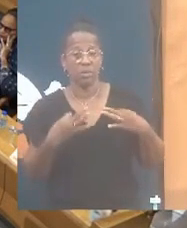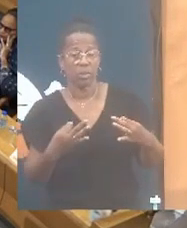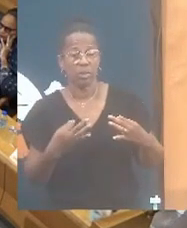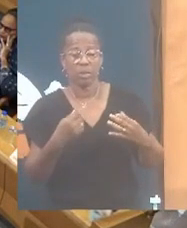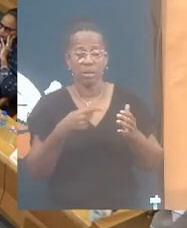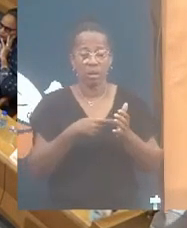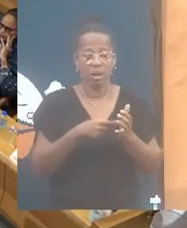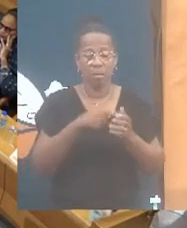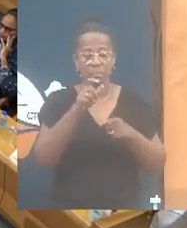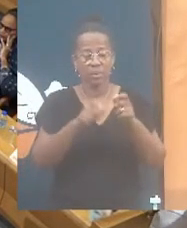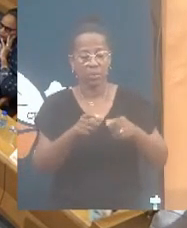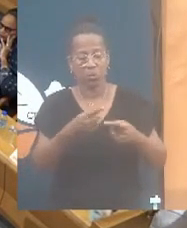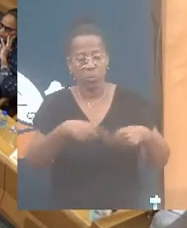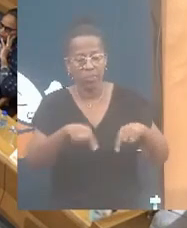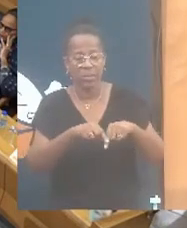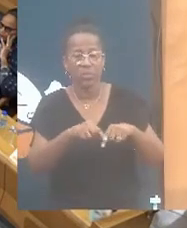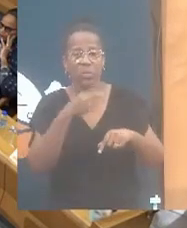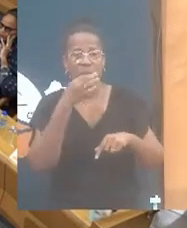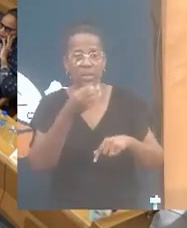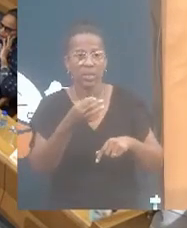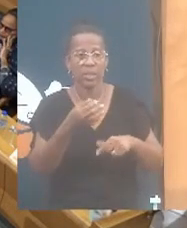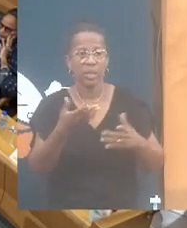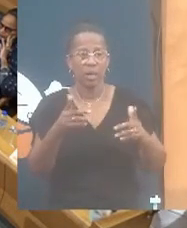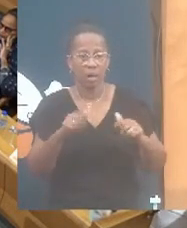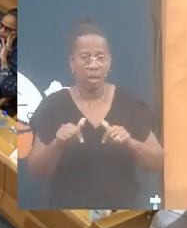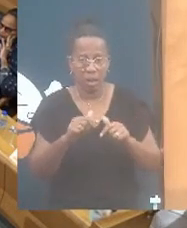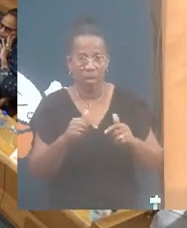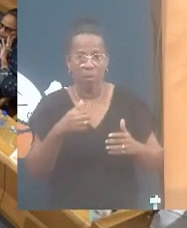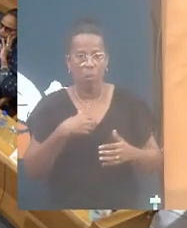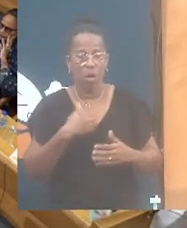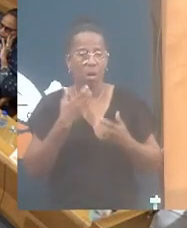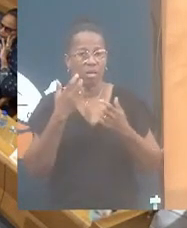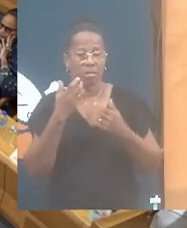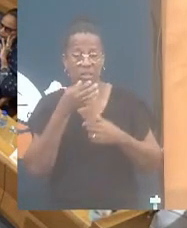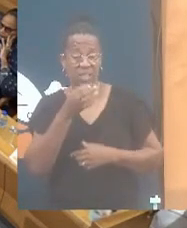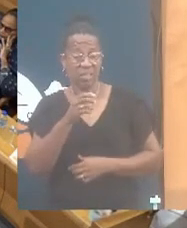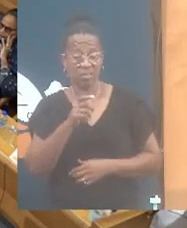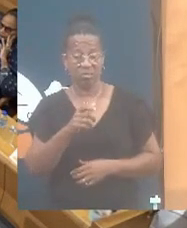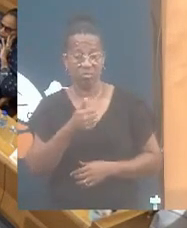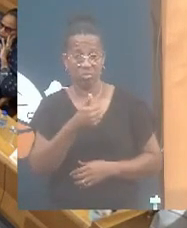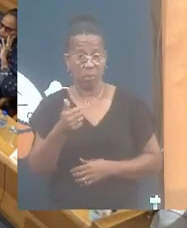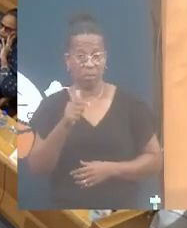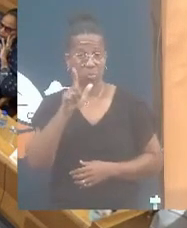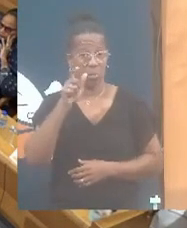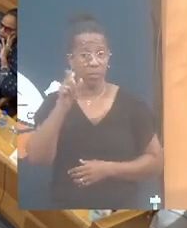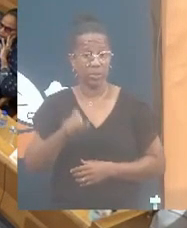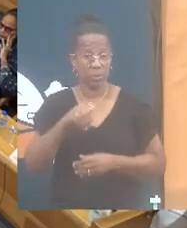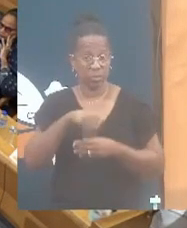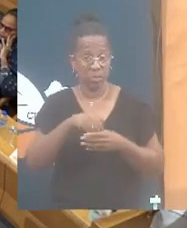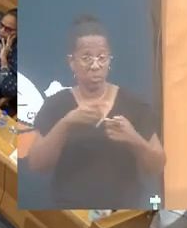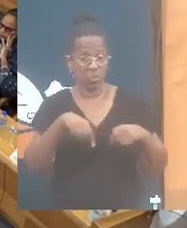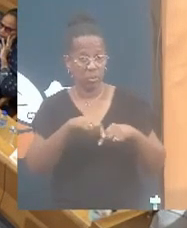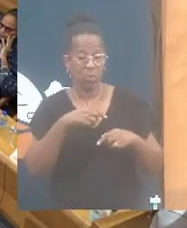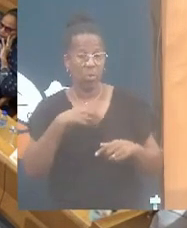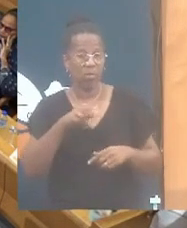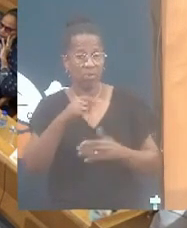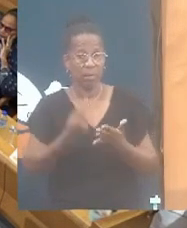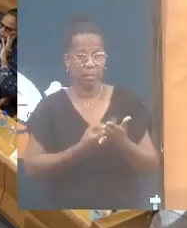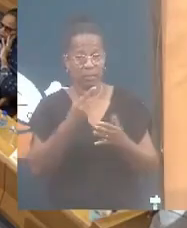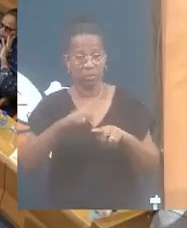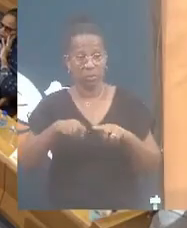commission a décidé, nous n'étions que 2 en commission, sur 7 élus. 2. Et je vais répéter ici des choses que j'ai dites en